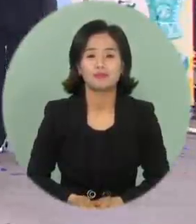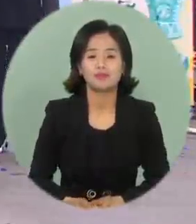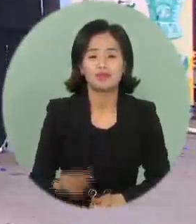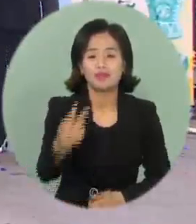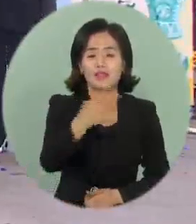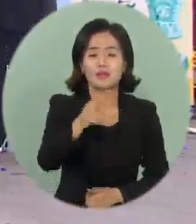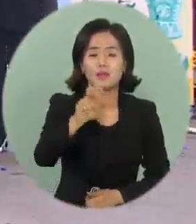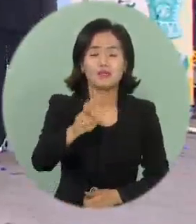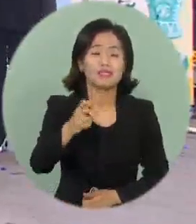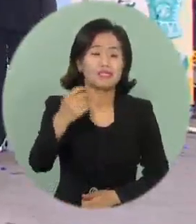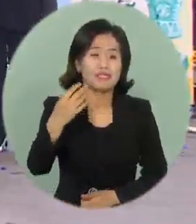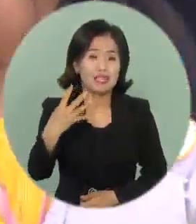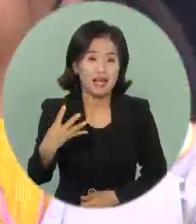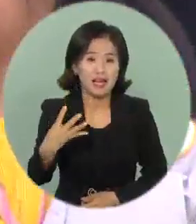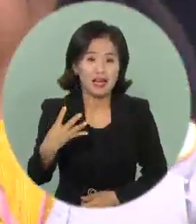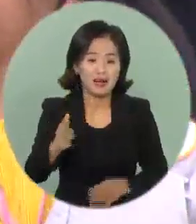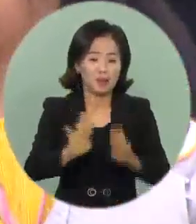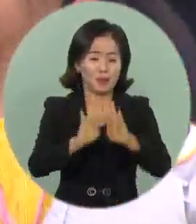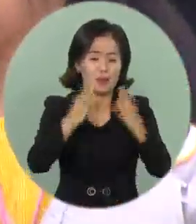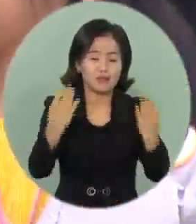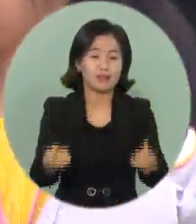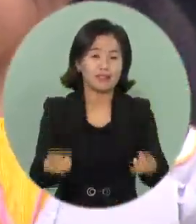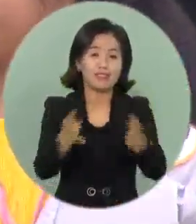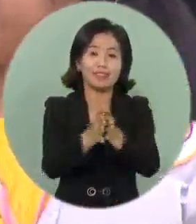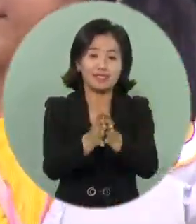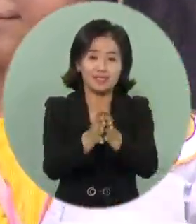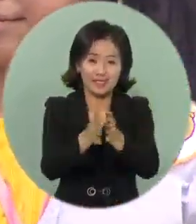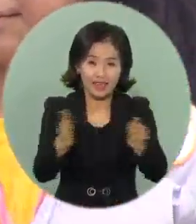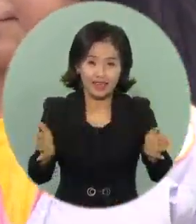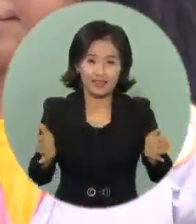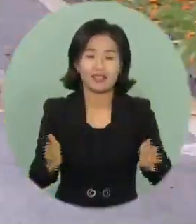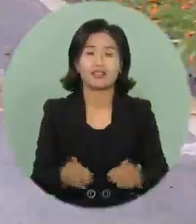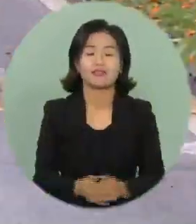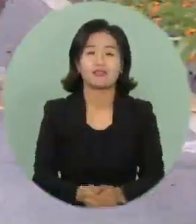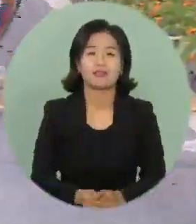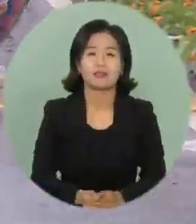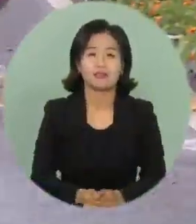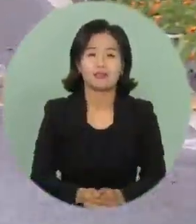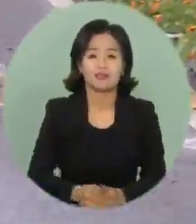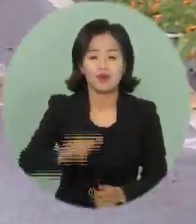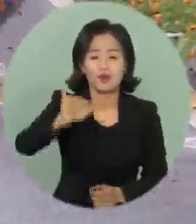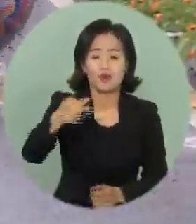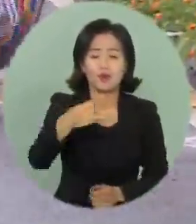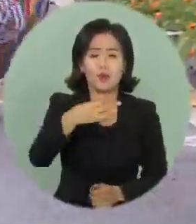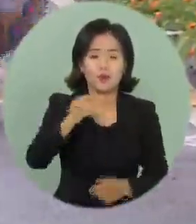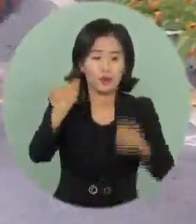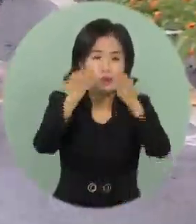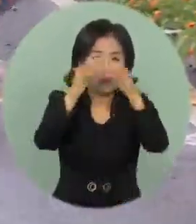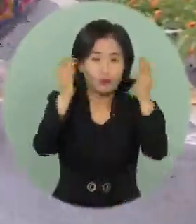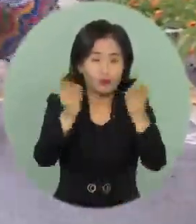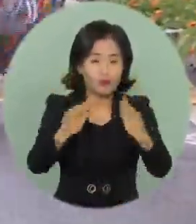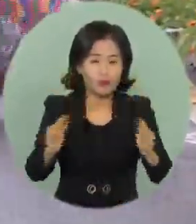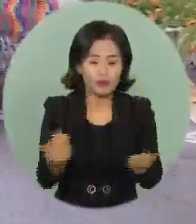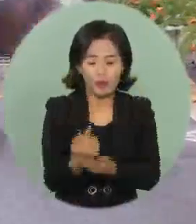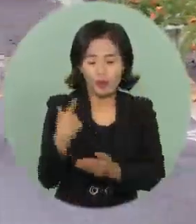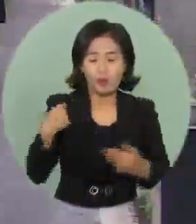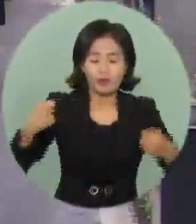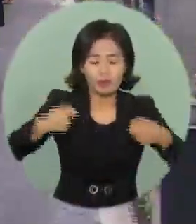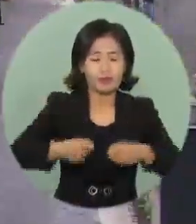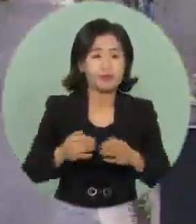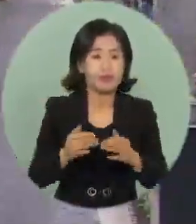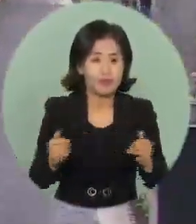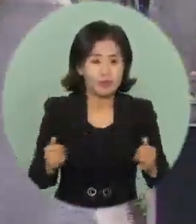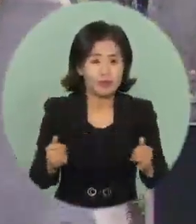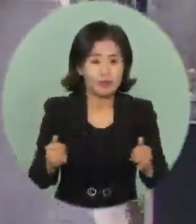2024 강진청자축제가 개장식을 시작으로 성대하게 문을 열었습니다. 고려청자가 성행했던 시기에 의상을 차려입은